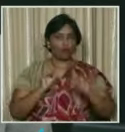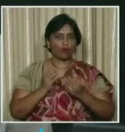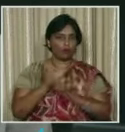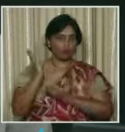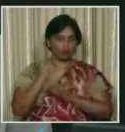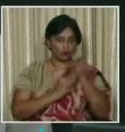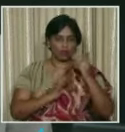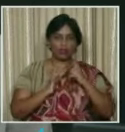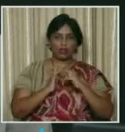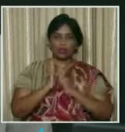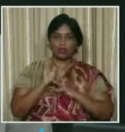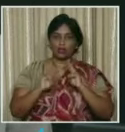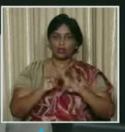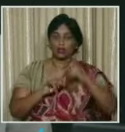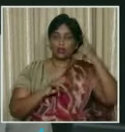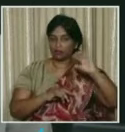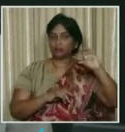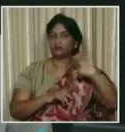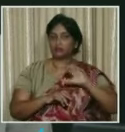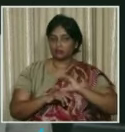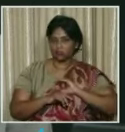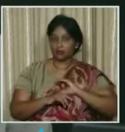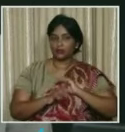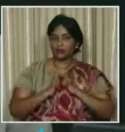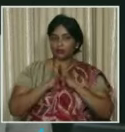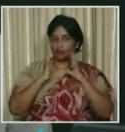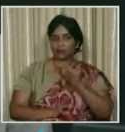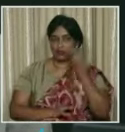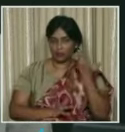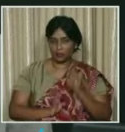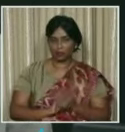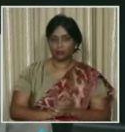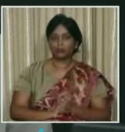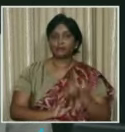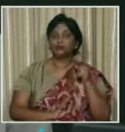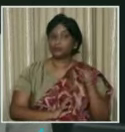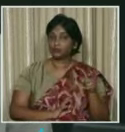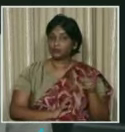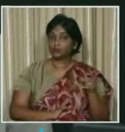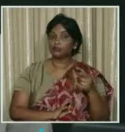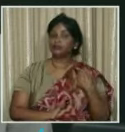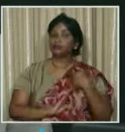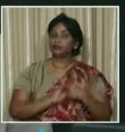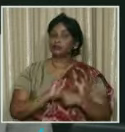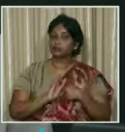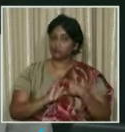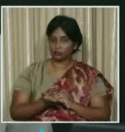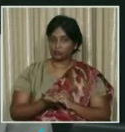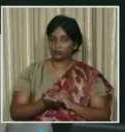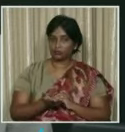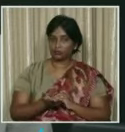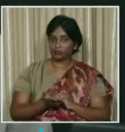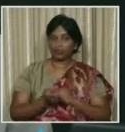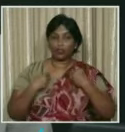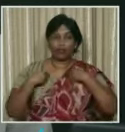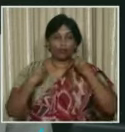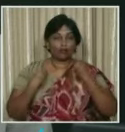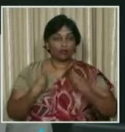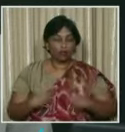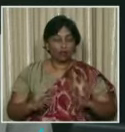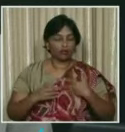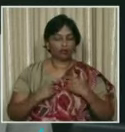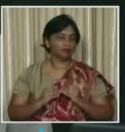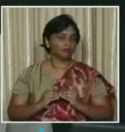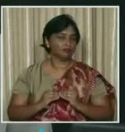විට MKS 2 ට්‍රාන්ච් එක අපිට හම්බ වීමේ විශාල සම්භාවිතාවක් තියෙනවා. ඒ තමයි මෙරට නැවත බංකොලොත්තුාවේ මුදා